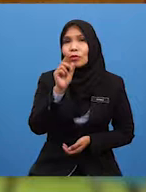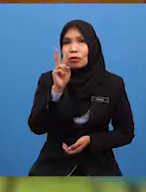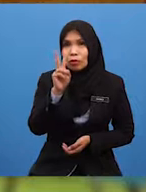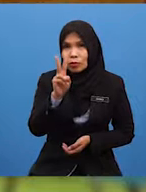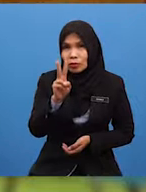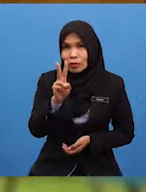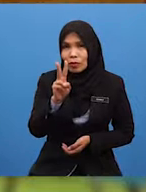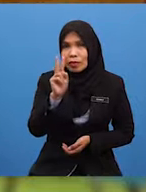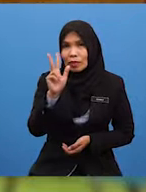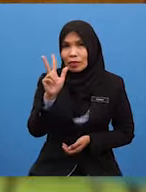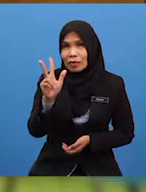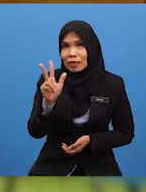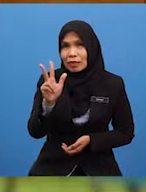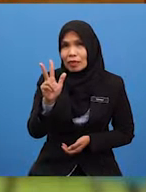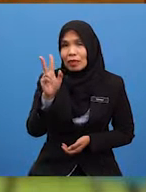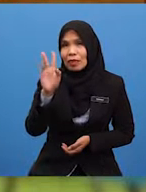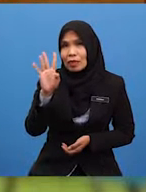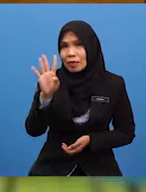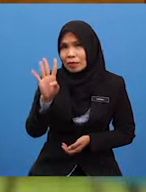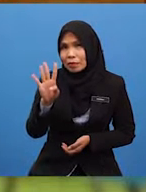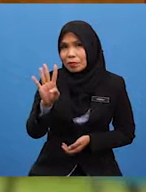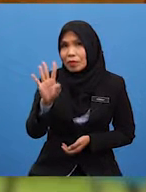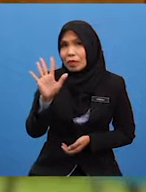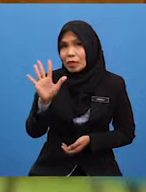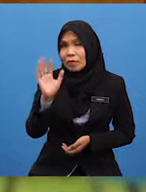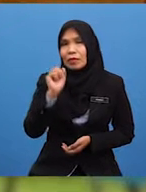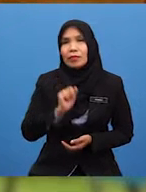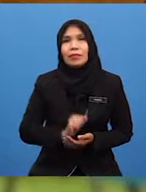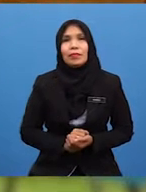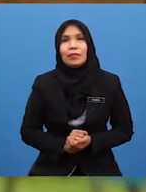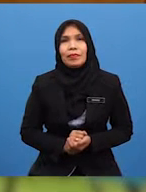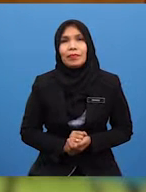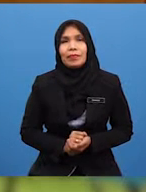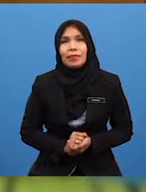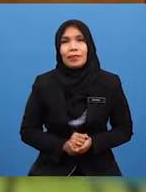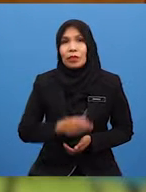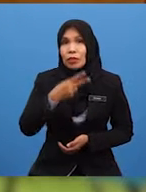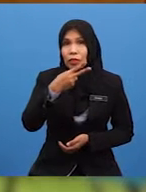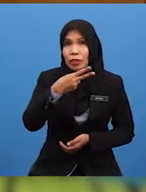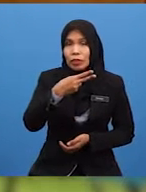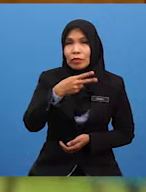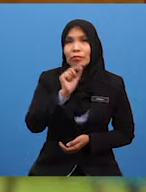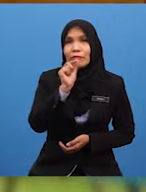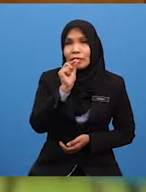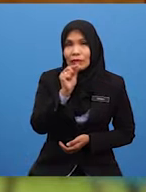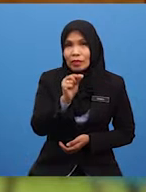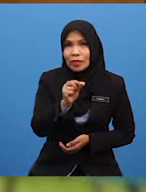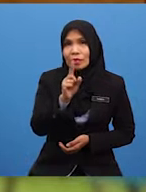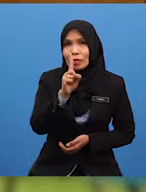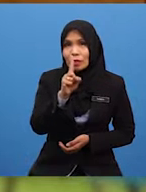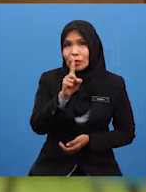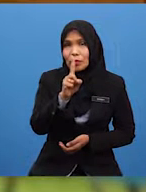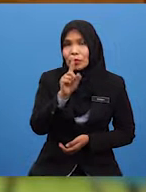2, 3, 4, 5. H titik